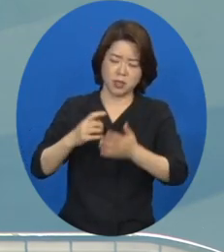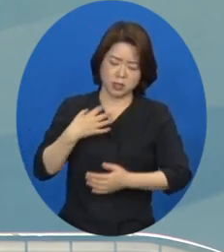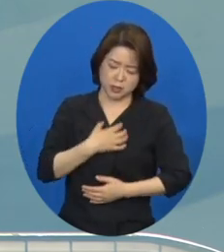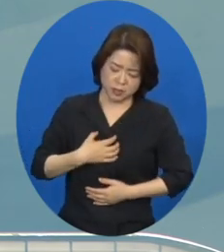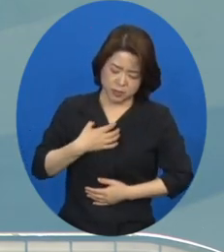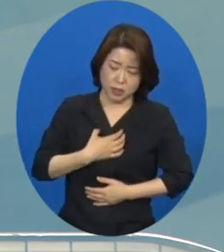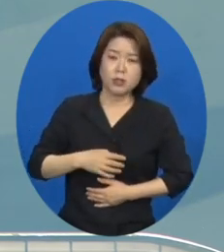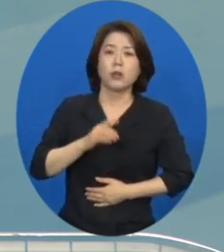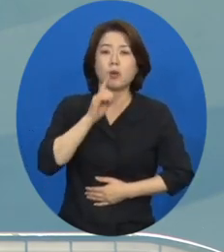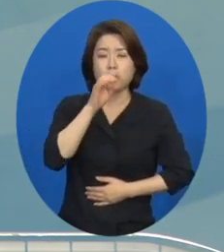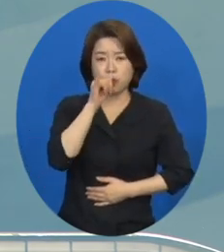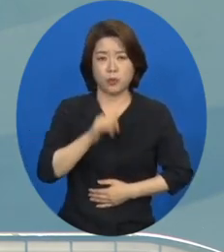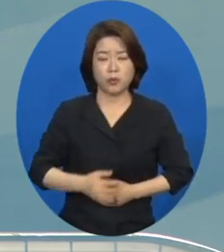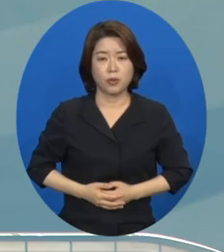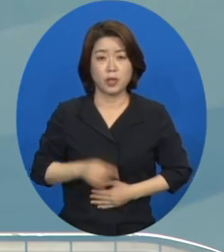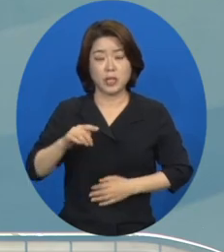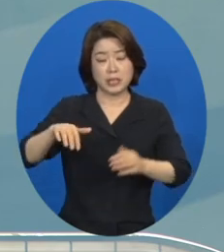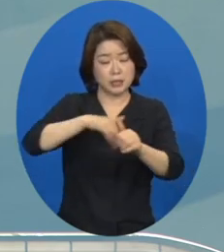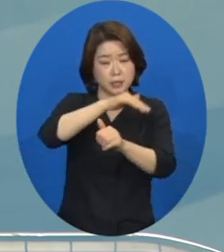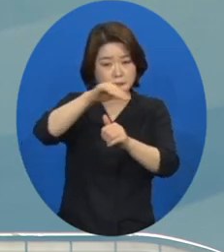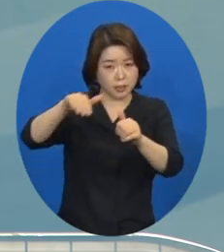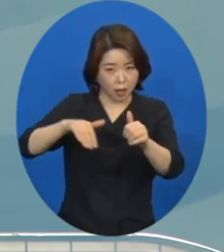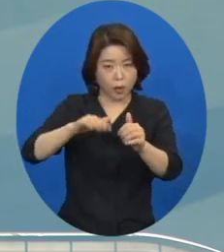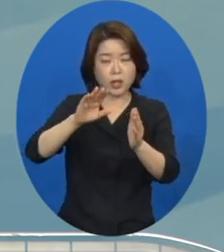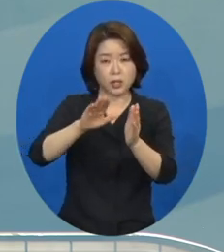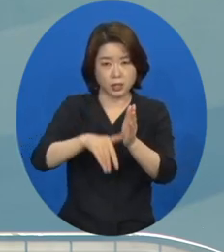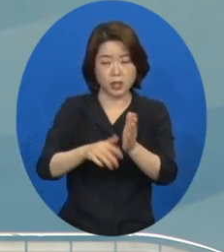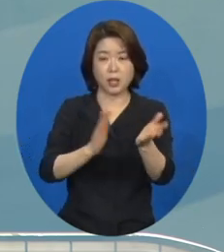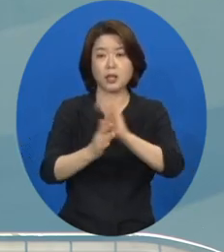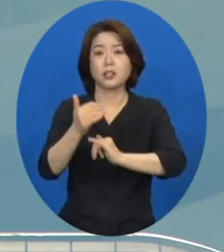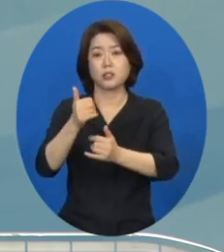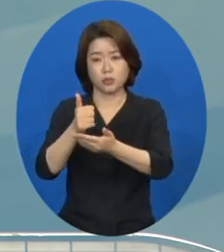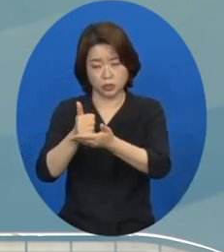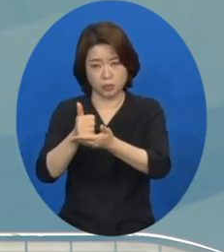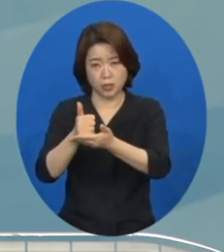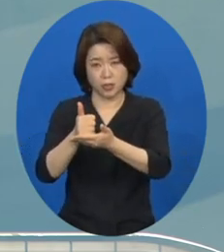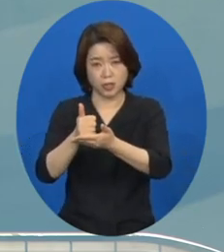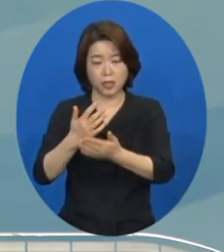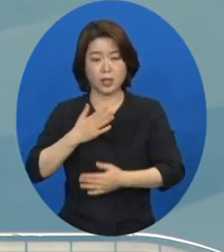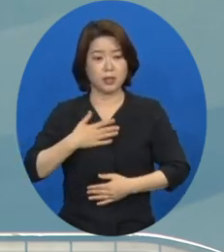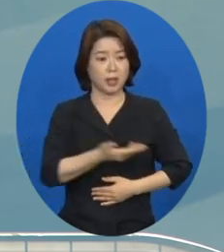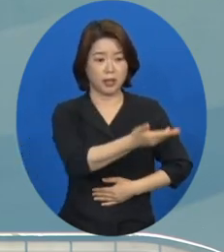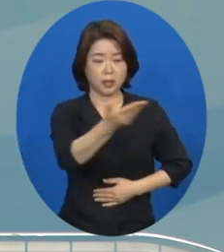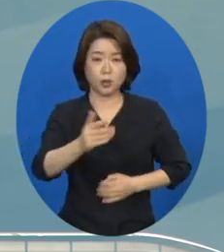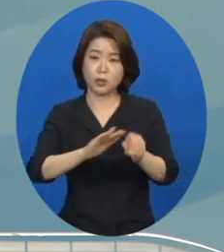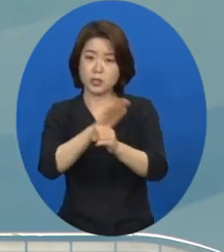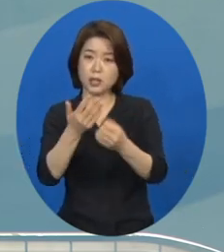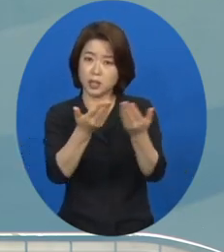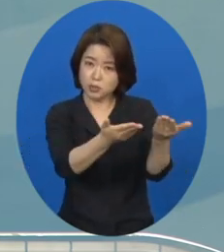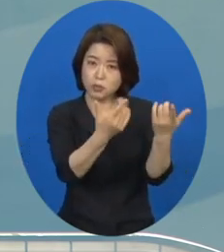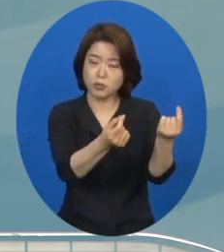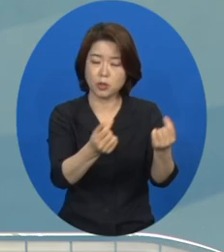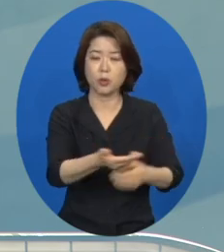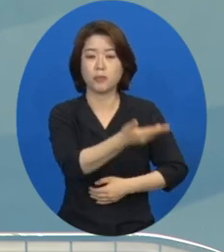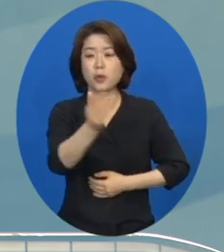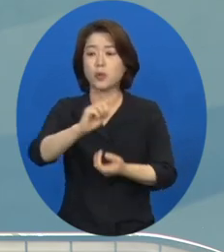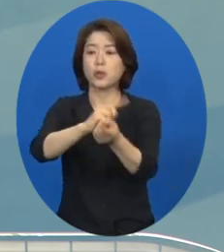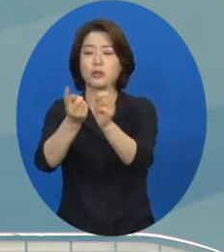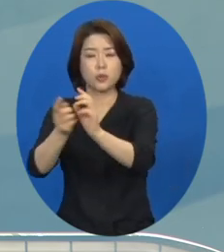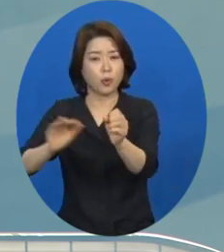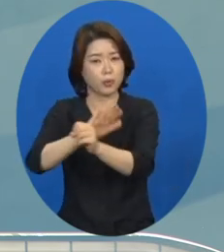하시죠. 자, 이런 상황에서 예수님께서 내가 너희를 사랑한 것 같이 너희도 서로